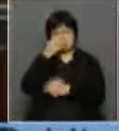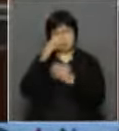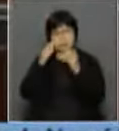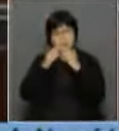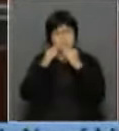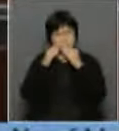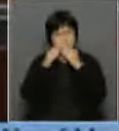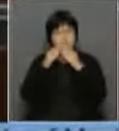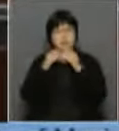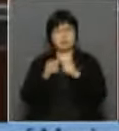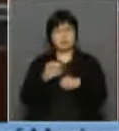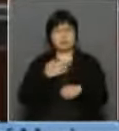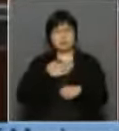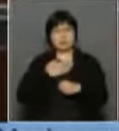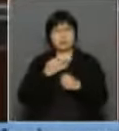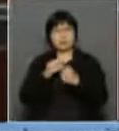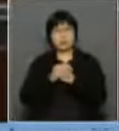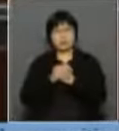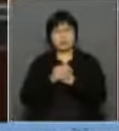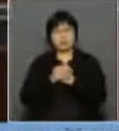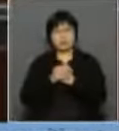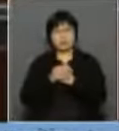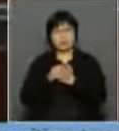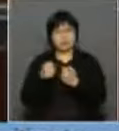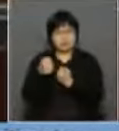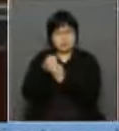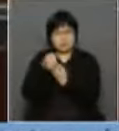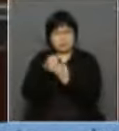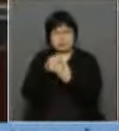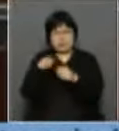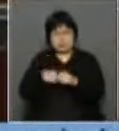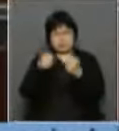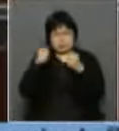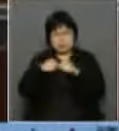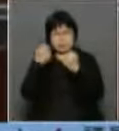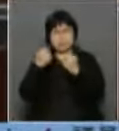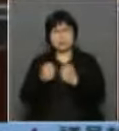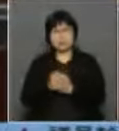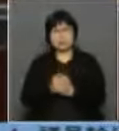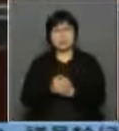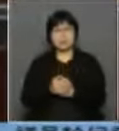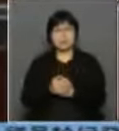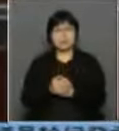園去進行破壞呢？